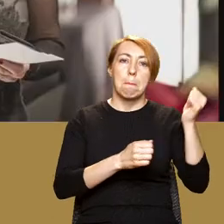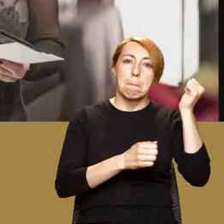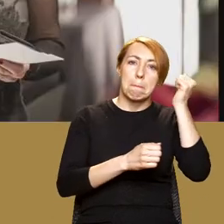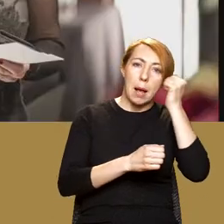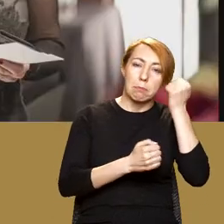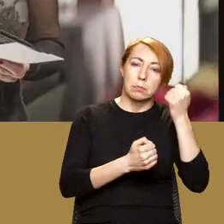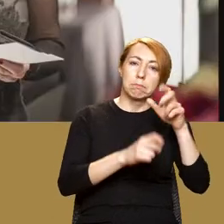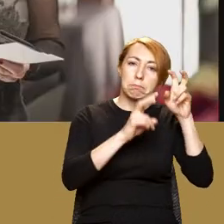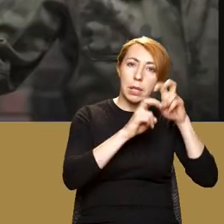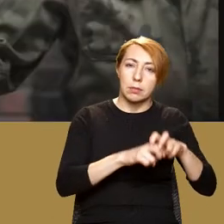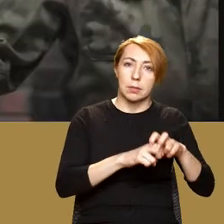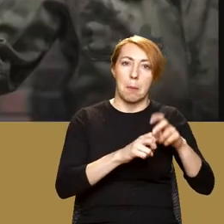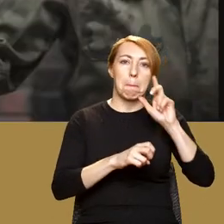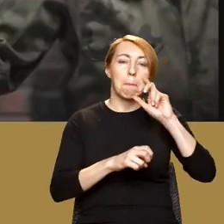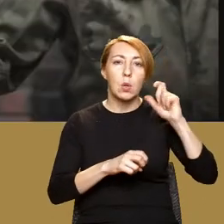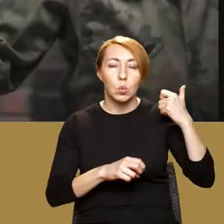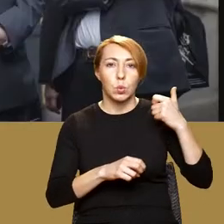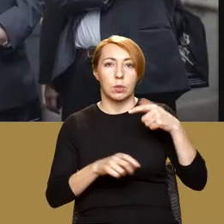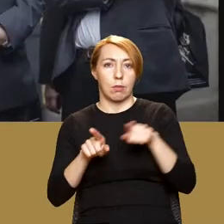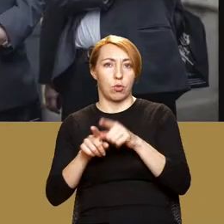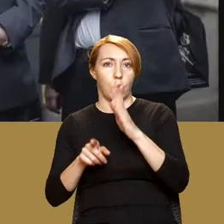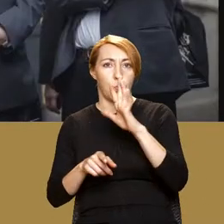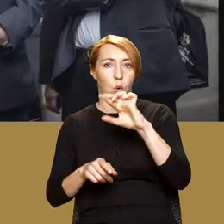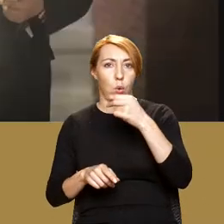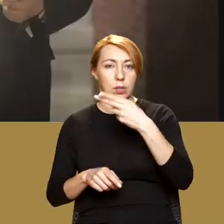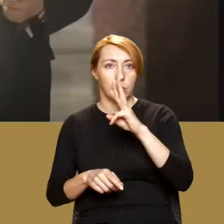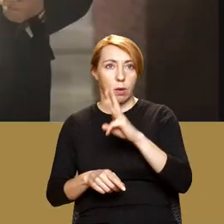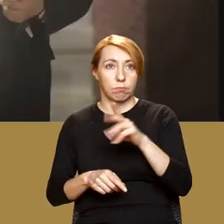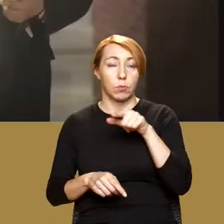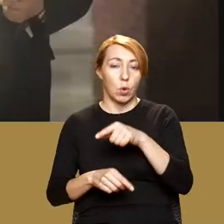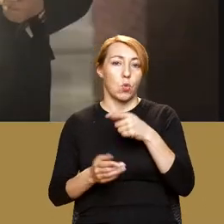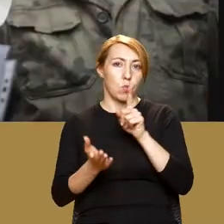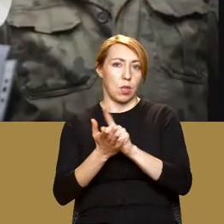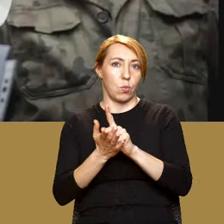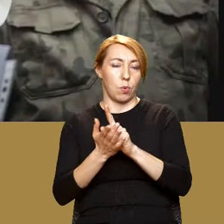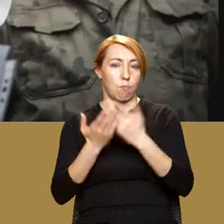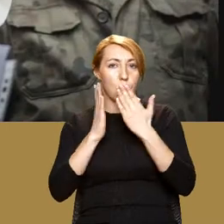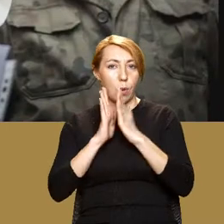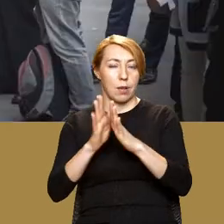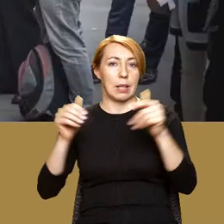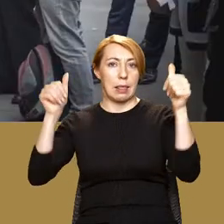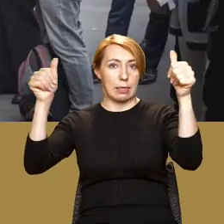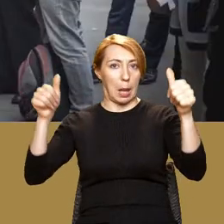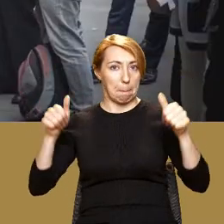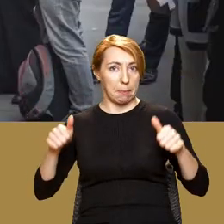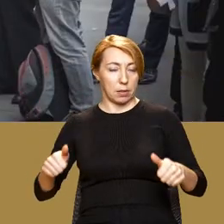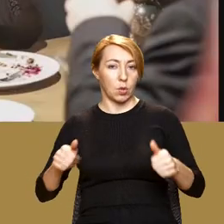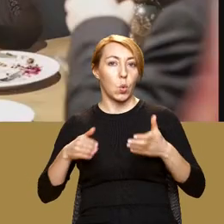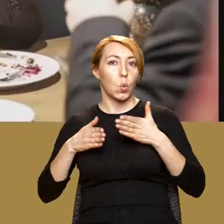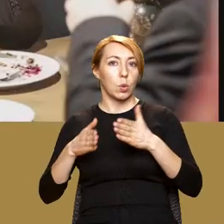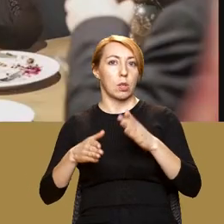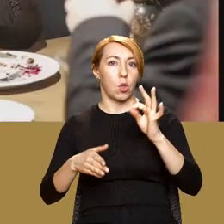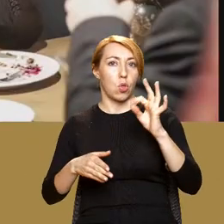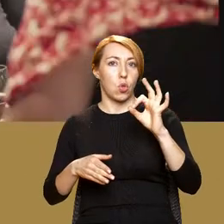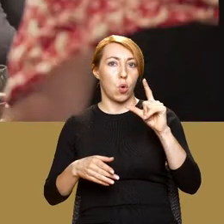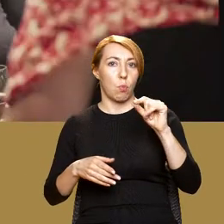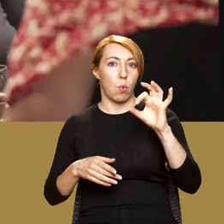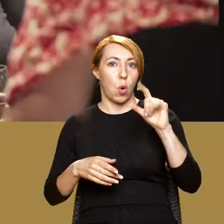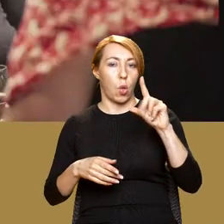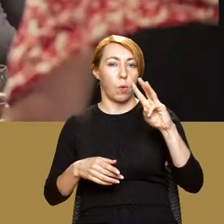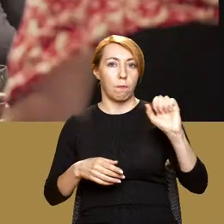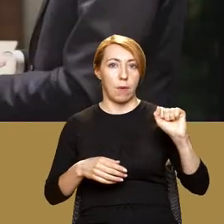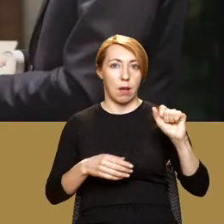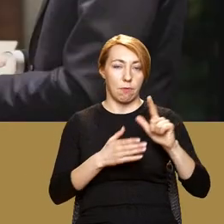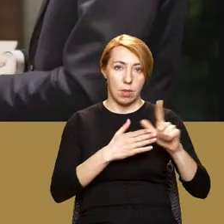Józefa Piłsudskiego i Bronisława Piłsudskiego, udało się odsłonić tablicę przy ulicy Topolowej 18 w Krakowie,